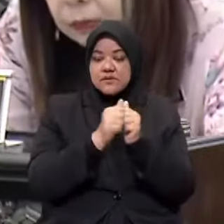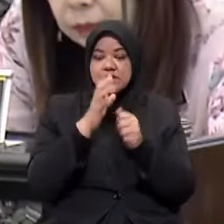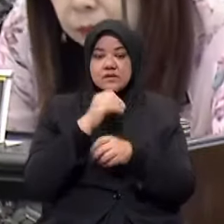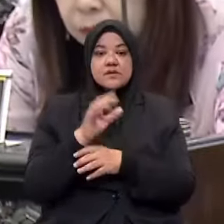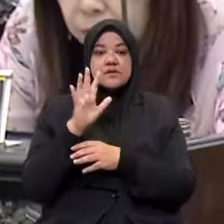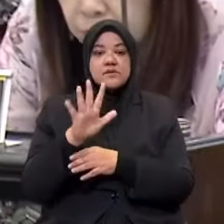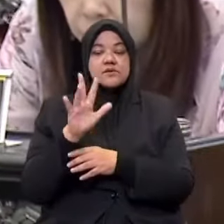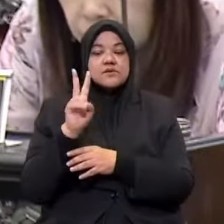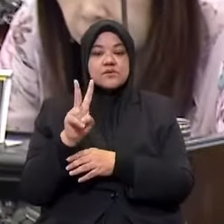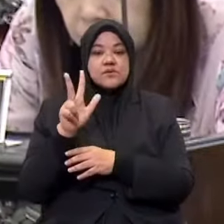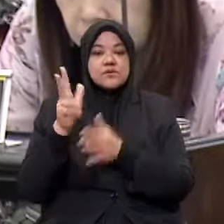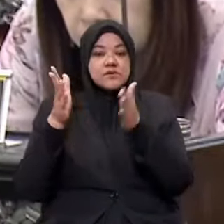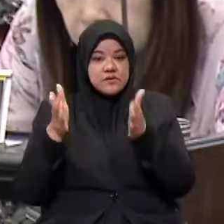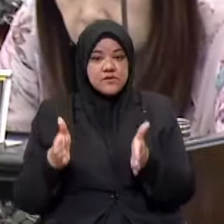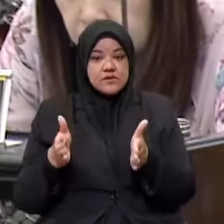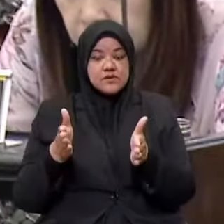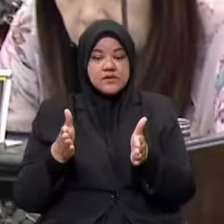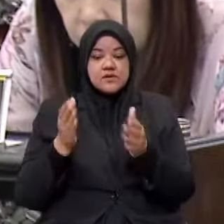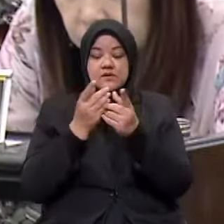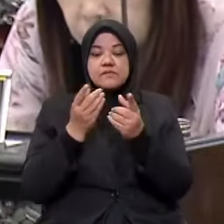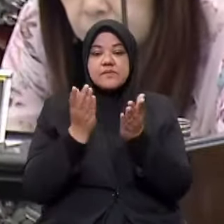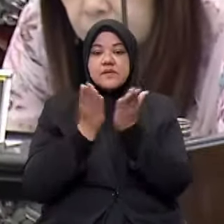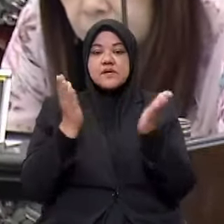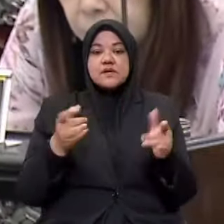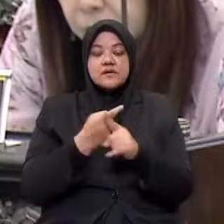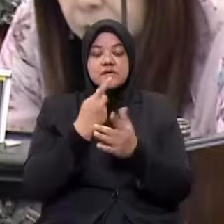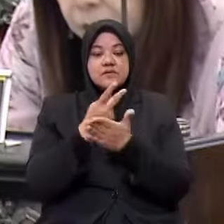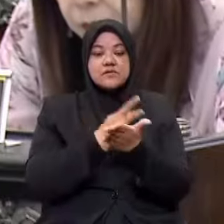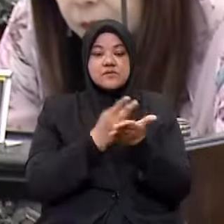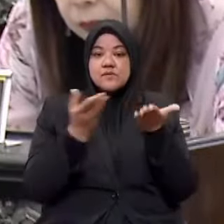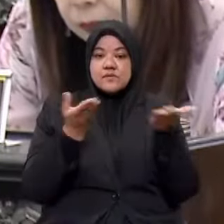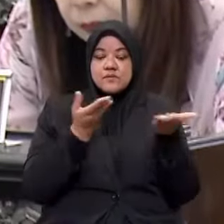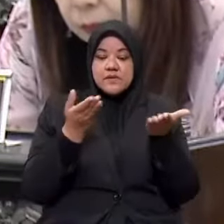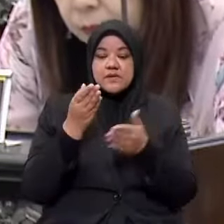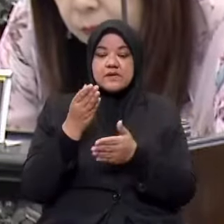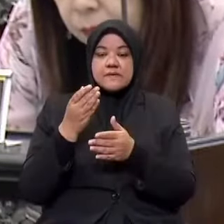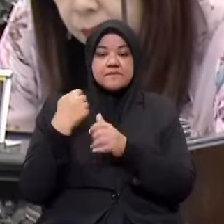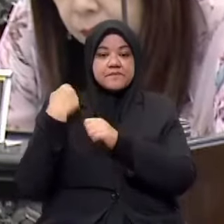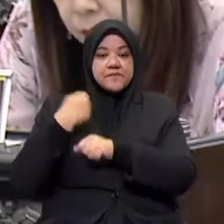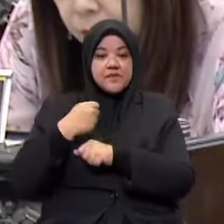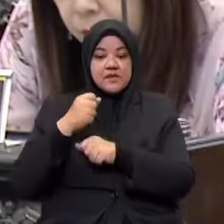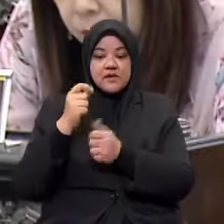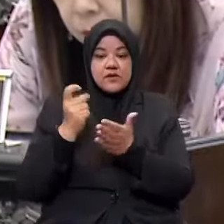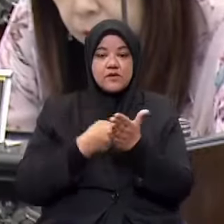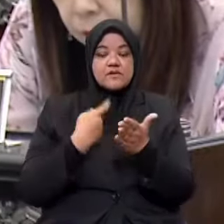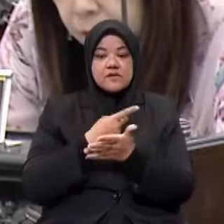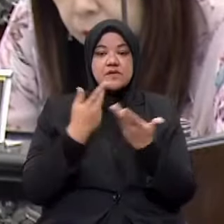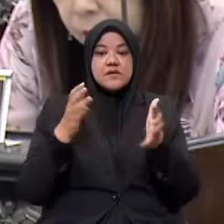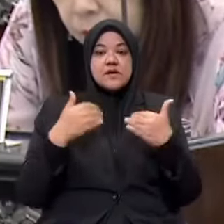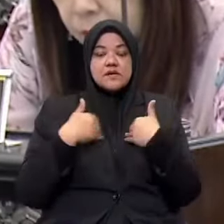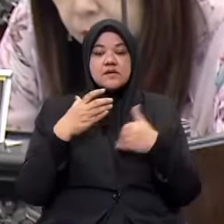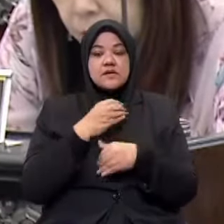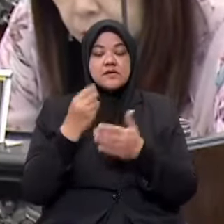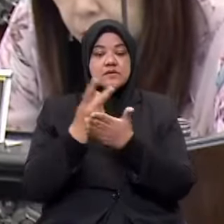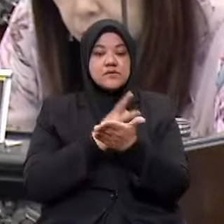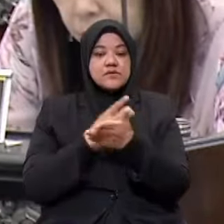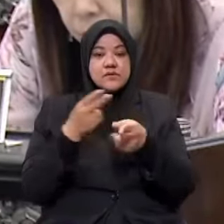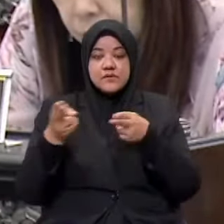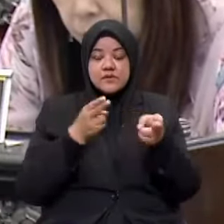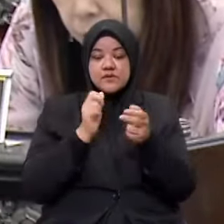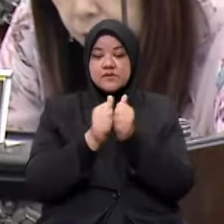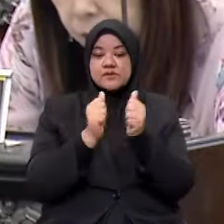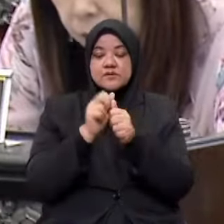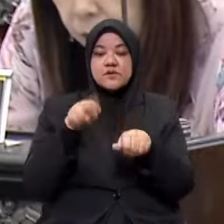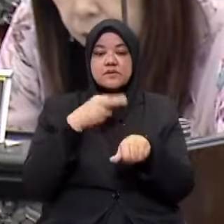dan 523 orang graduan daripada kursus perkhidmatan KD Golf telah pun kita lahirkan manakala kursus pengurusan